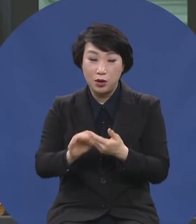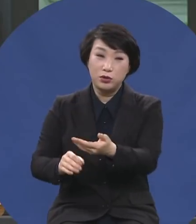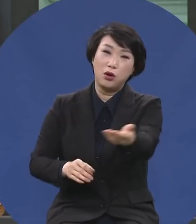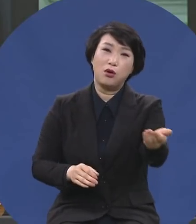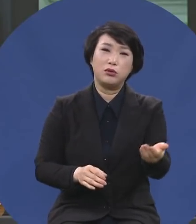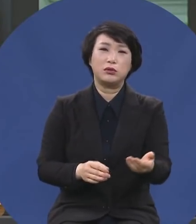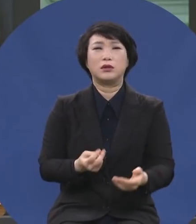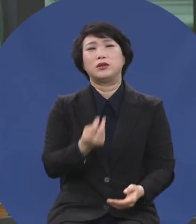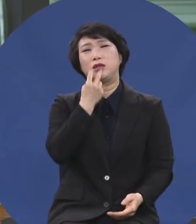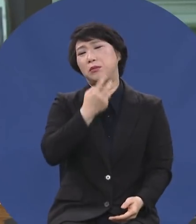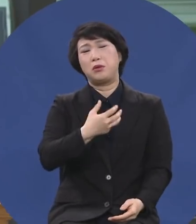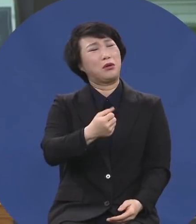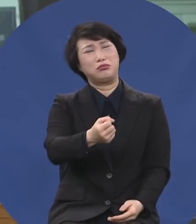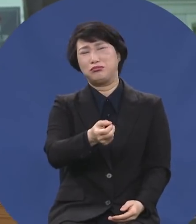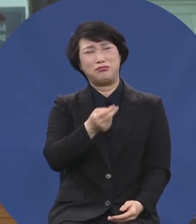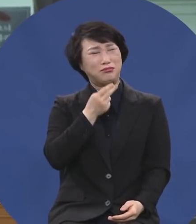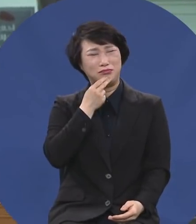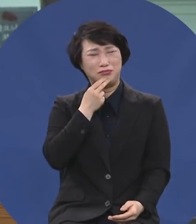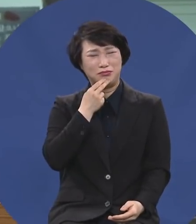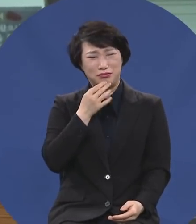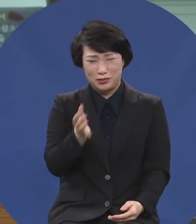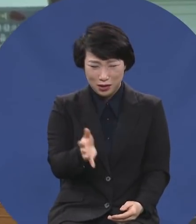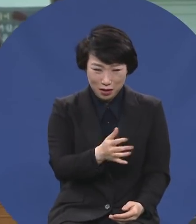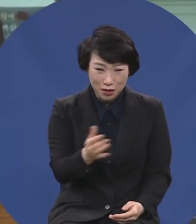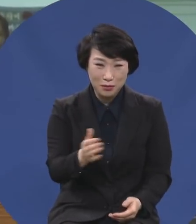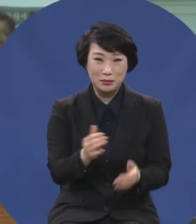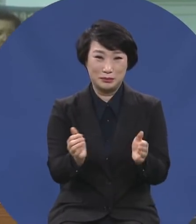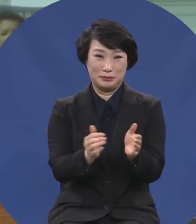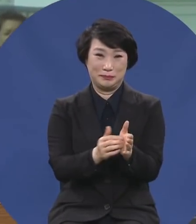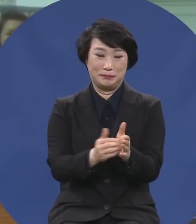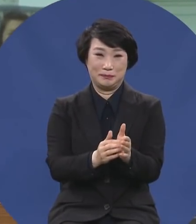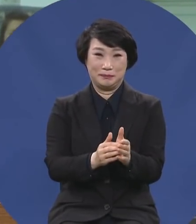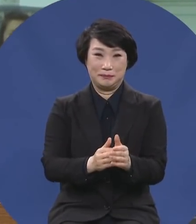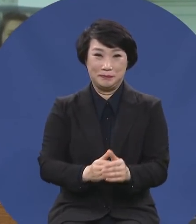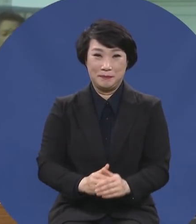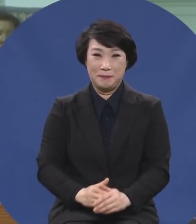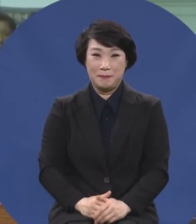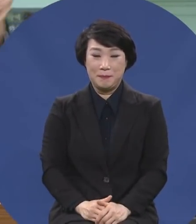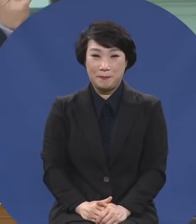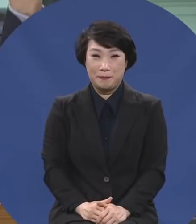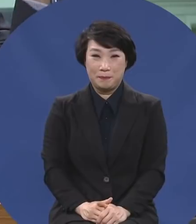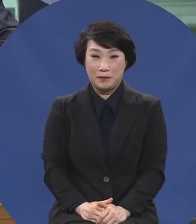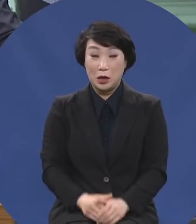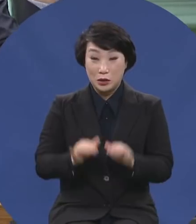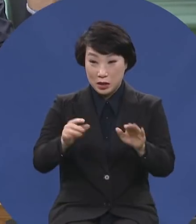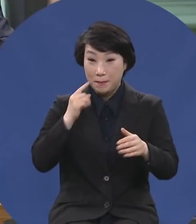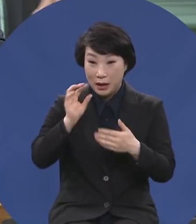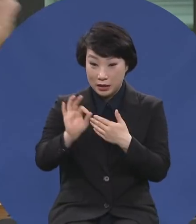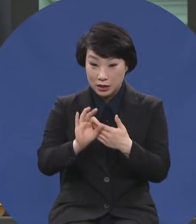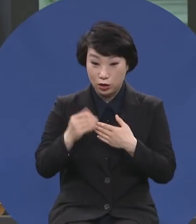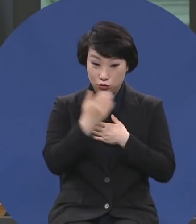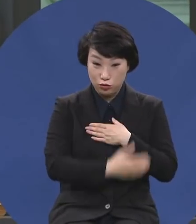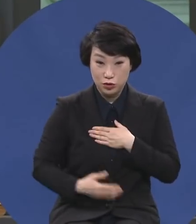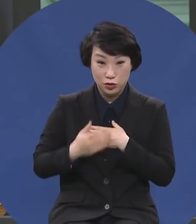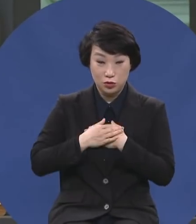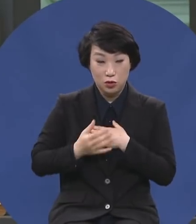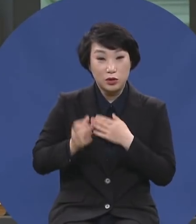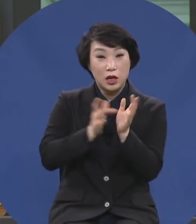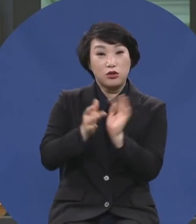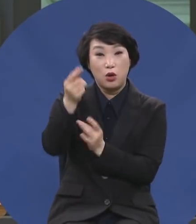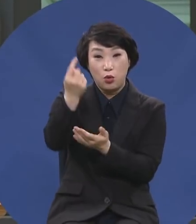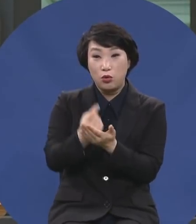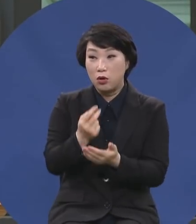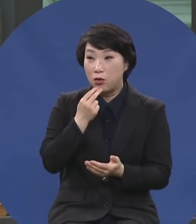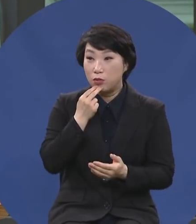아니하면 너희 속에 생명이 없느니라. 만약에 육신을 입고 오지